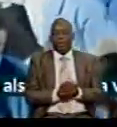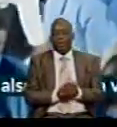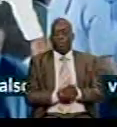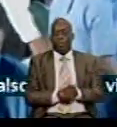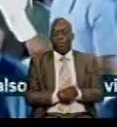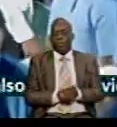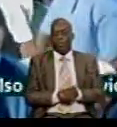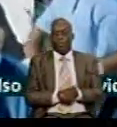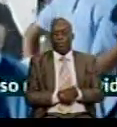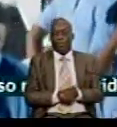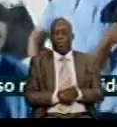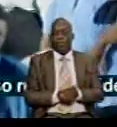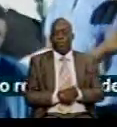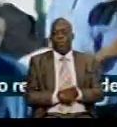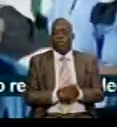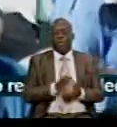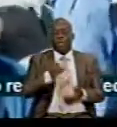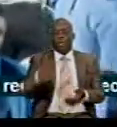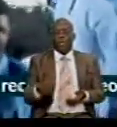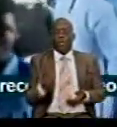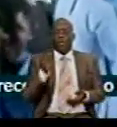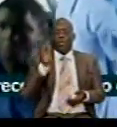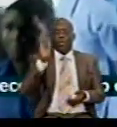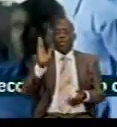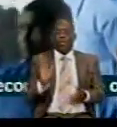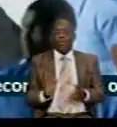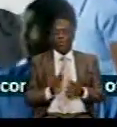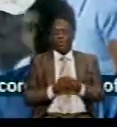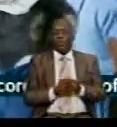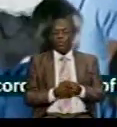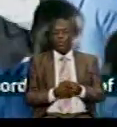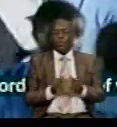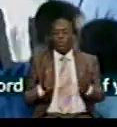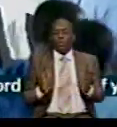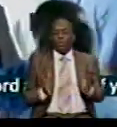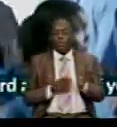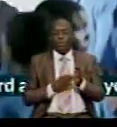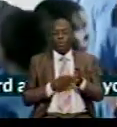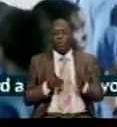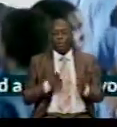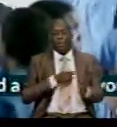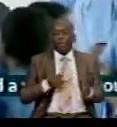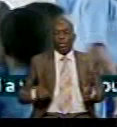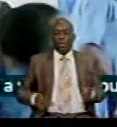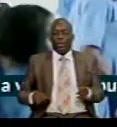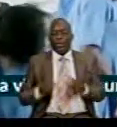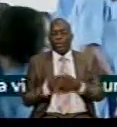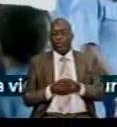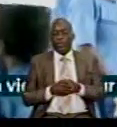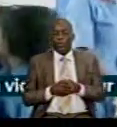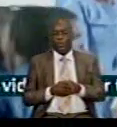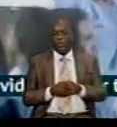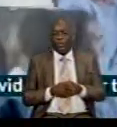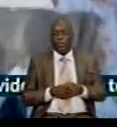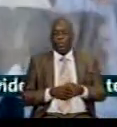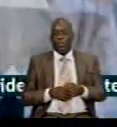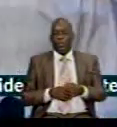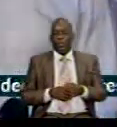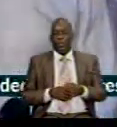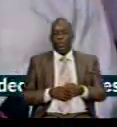Next testifier. Praise the Lord. Hallelujah. Here we have Brother Takem Asson with